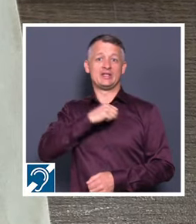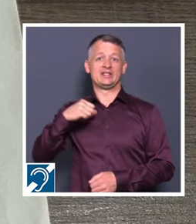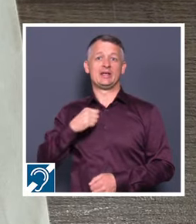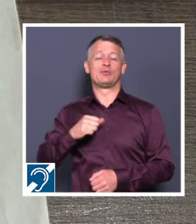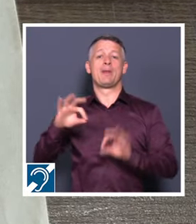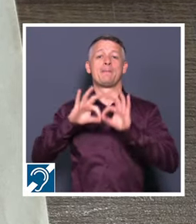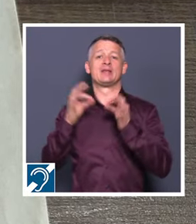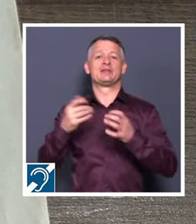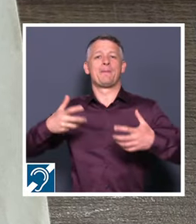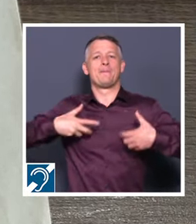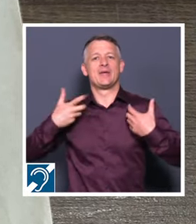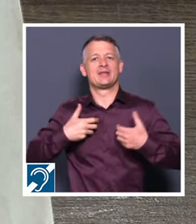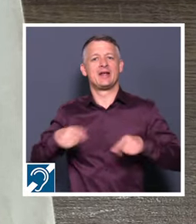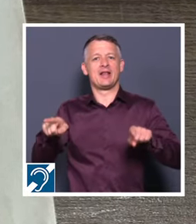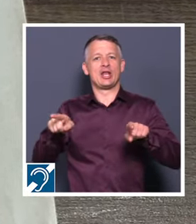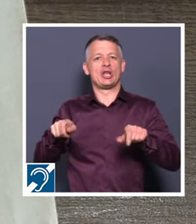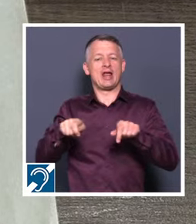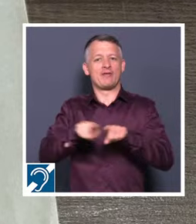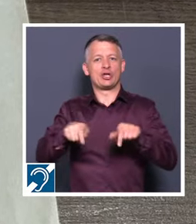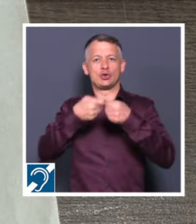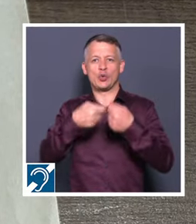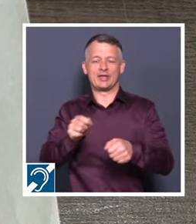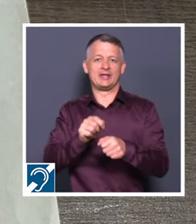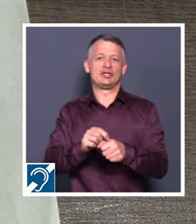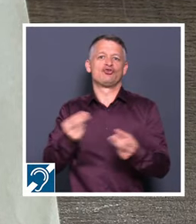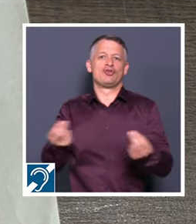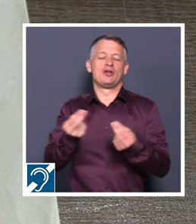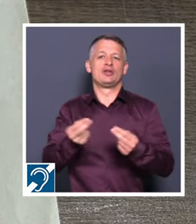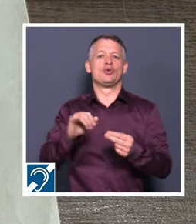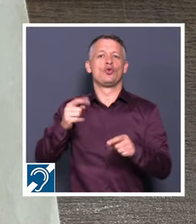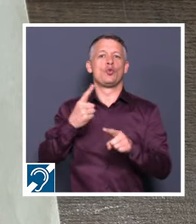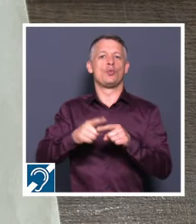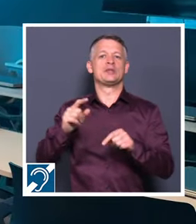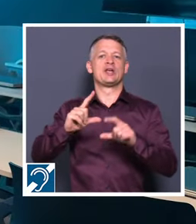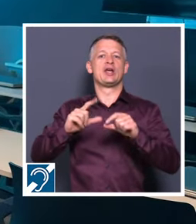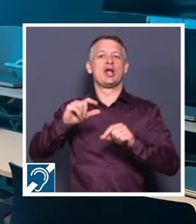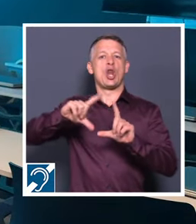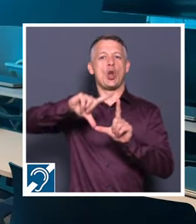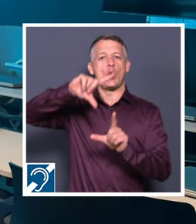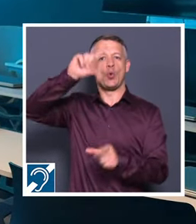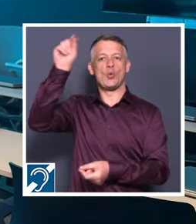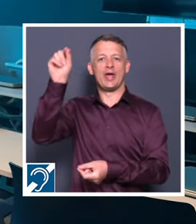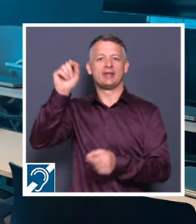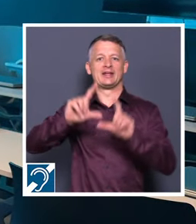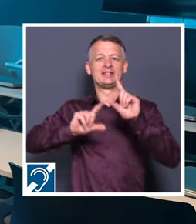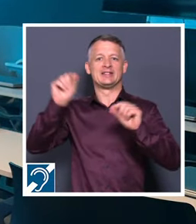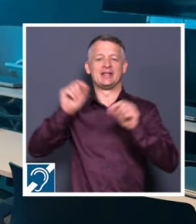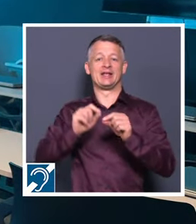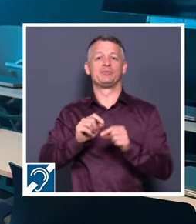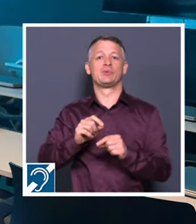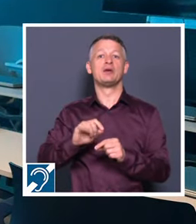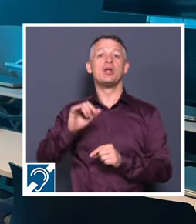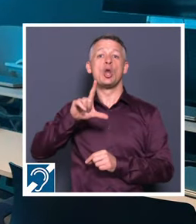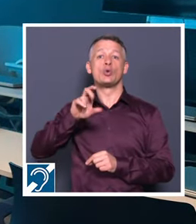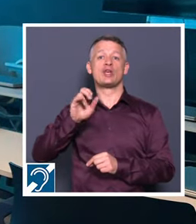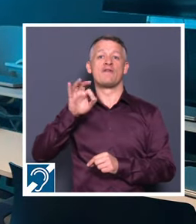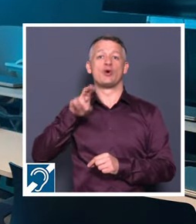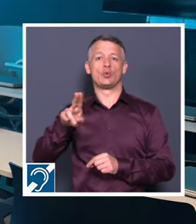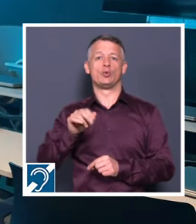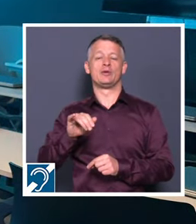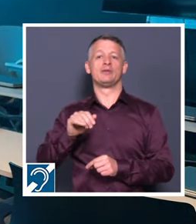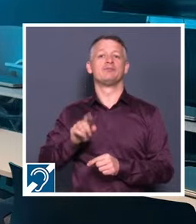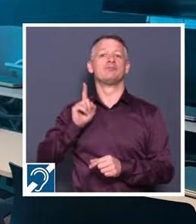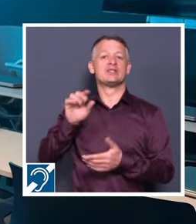și mândră în toate cele, cum e fecioara între sfinți și luna între stele. Luceafărul, de Mihai Eminescu.